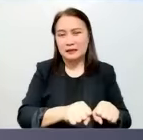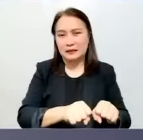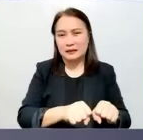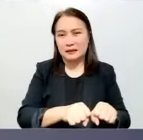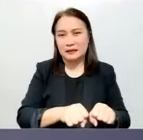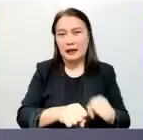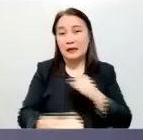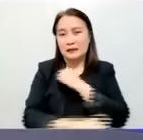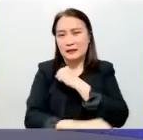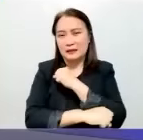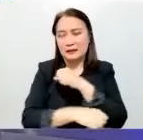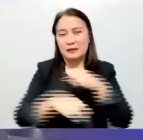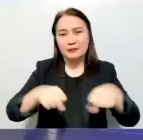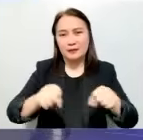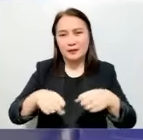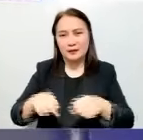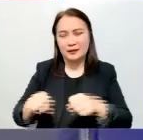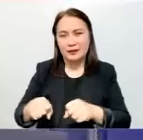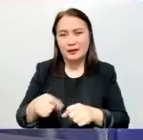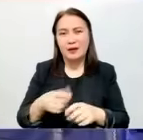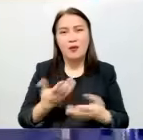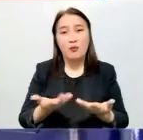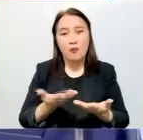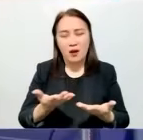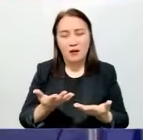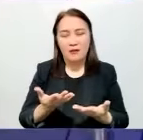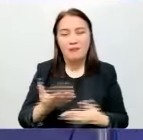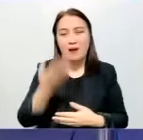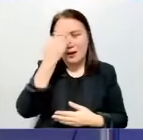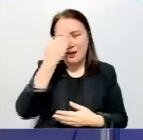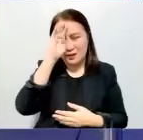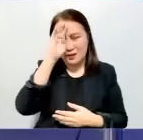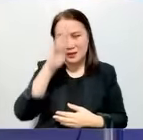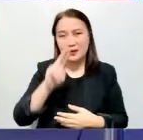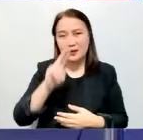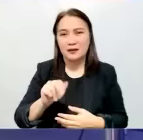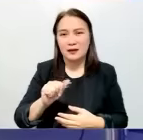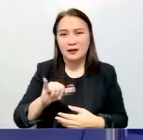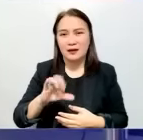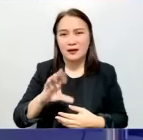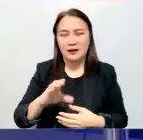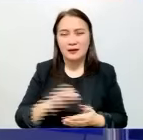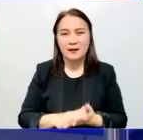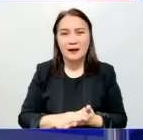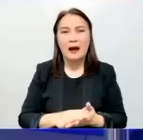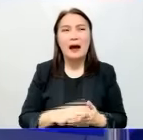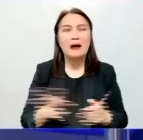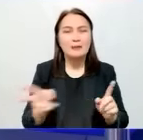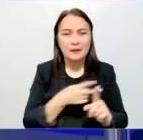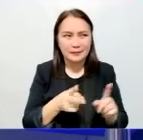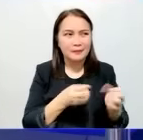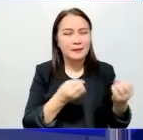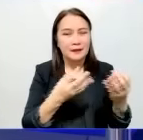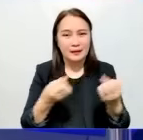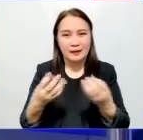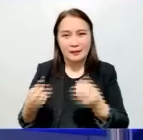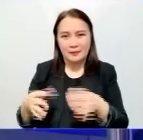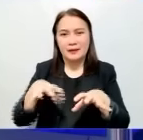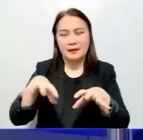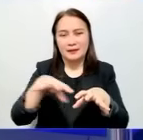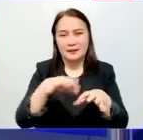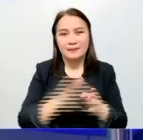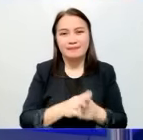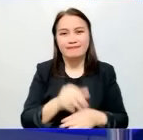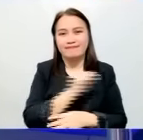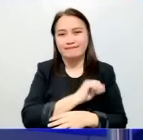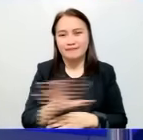ng sospek na dumayo at umupa ng bahay para mambiktima ng paulit-ulit sa isang lugar. Nasa frontline ng balitang yan si